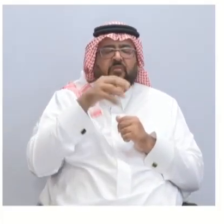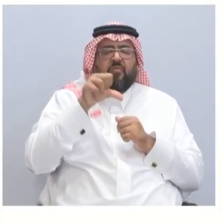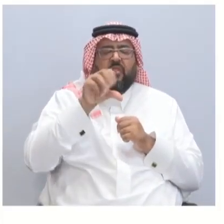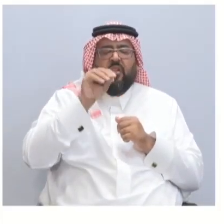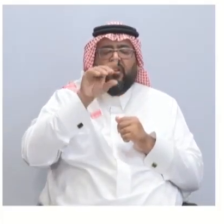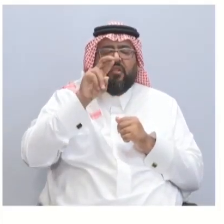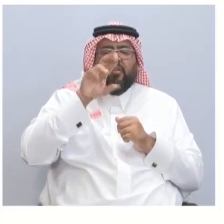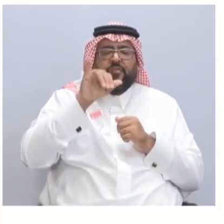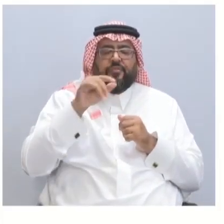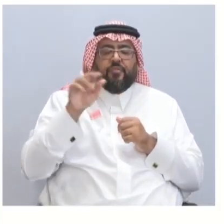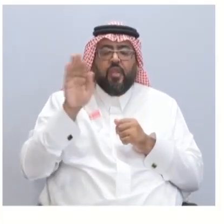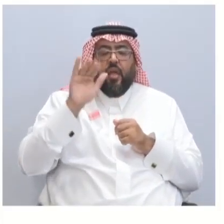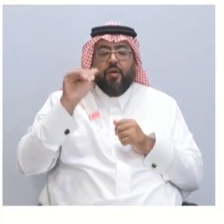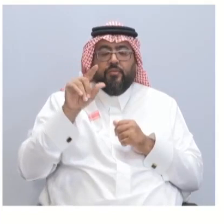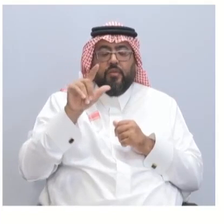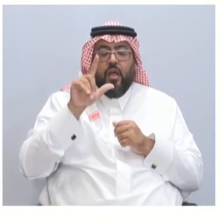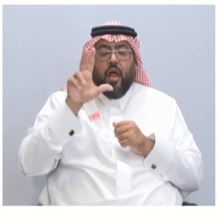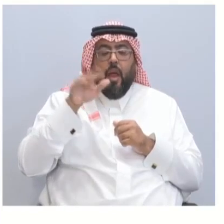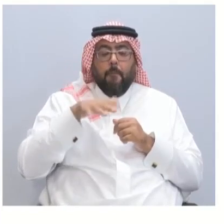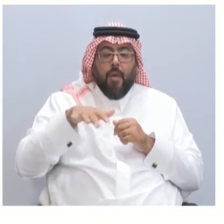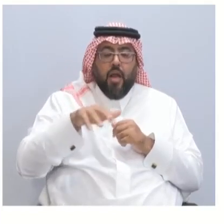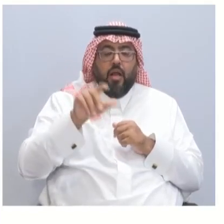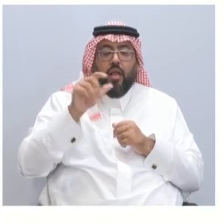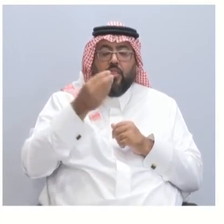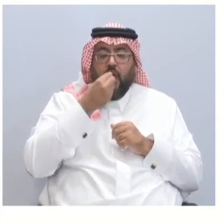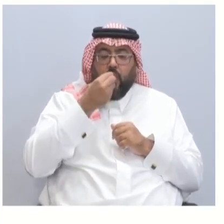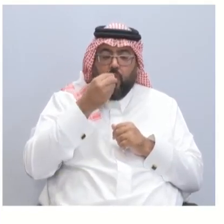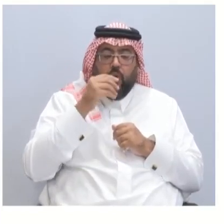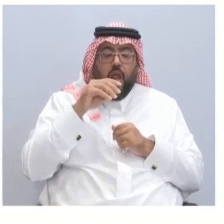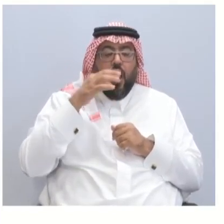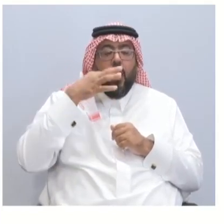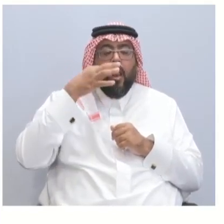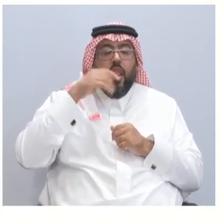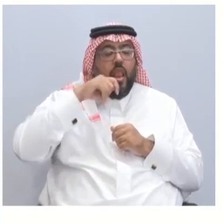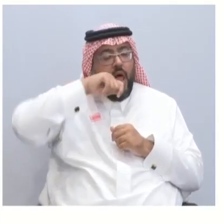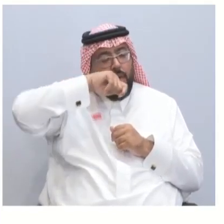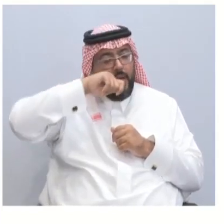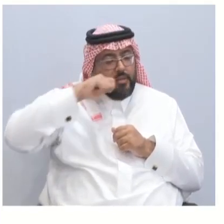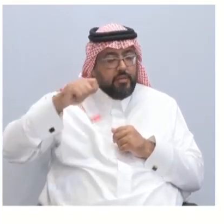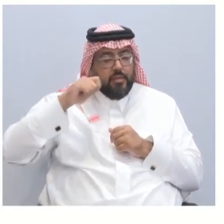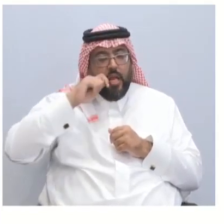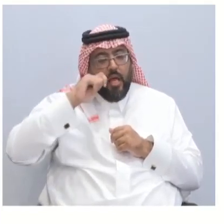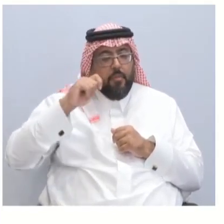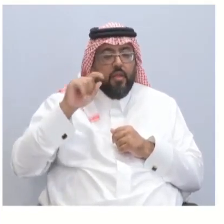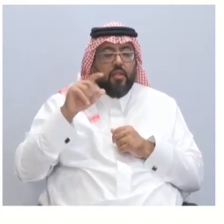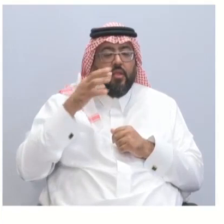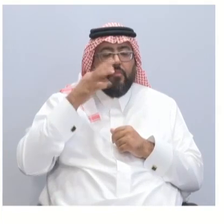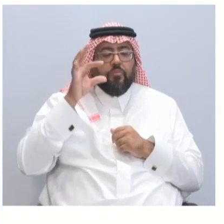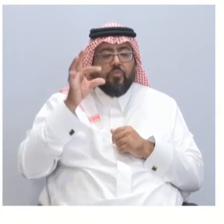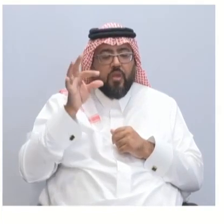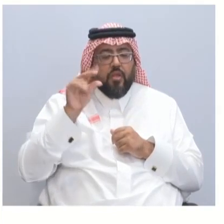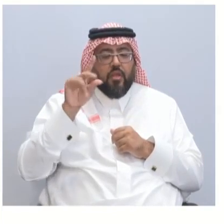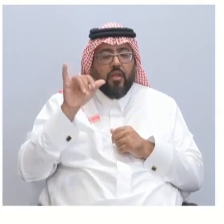الذي سخر البحر لتاكلوا منه لحما طريا وتستخرج منه حليه تلبسونها وترى الفلك